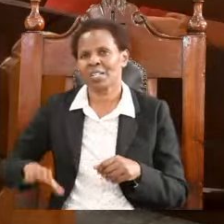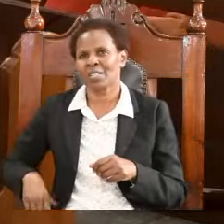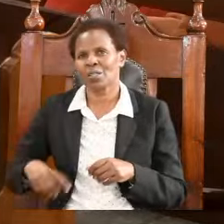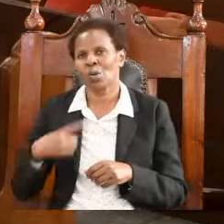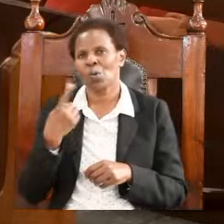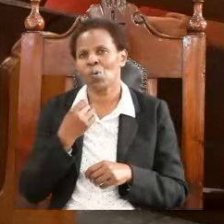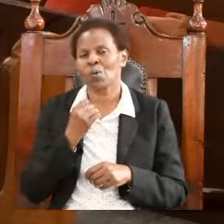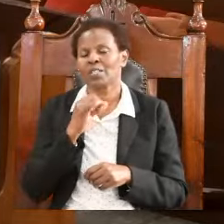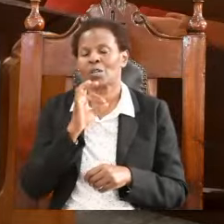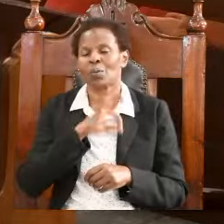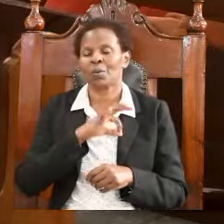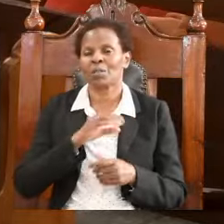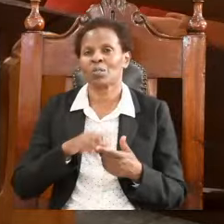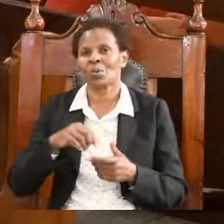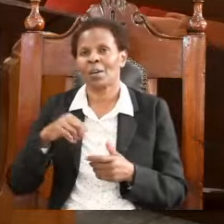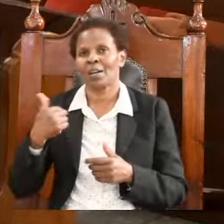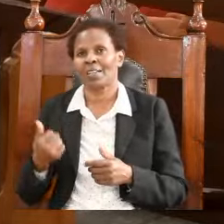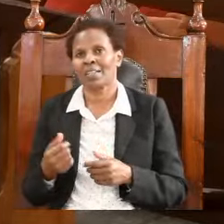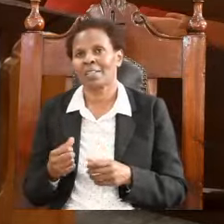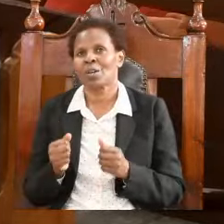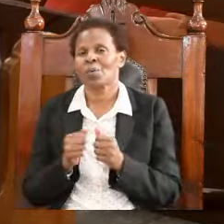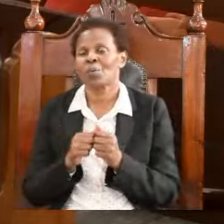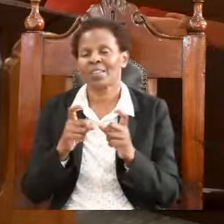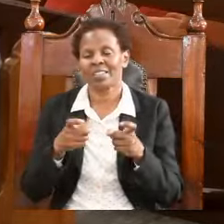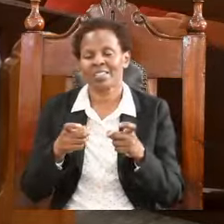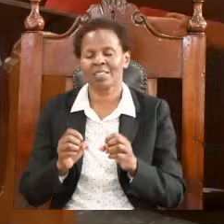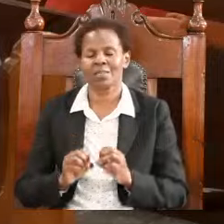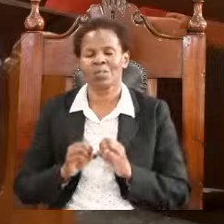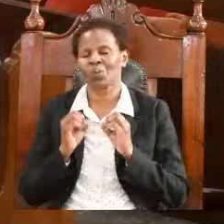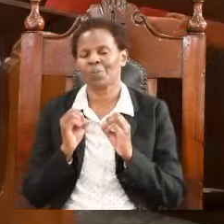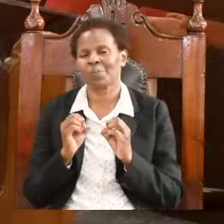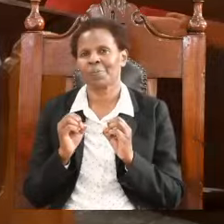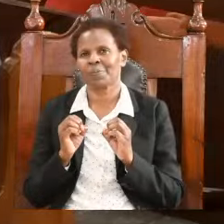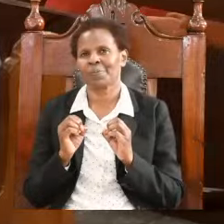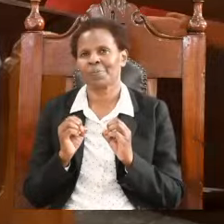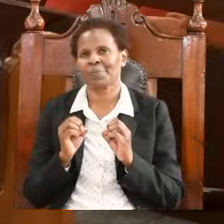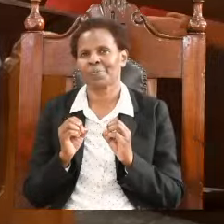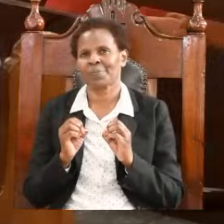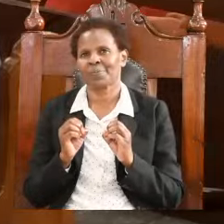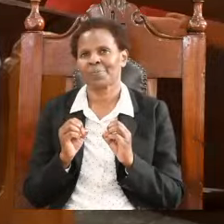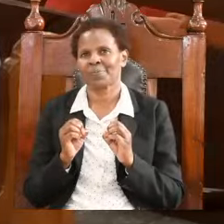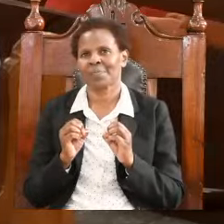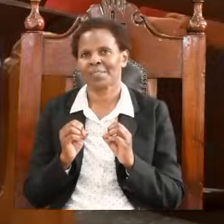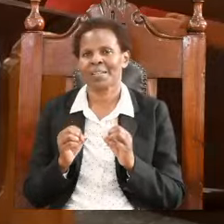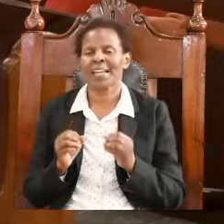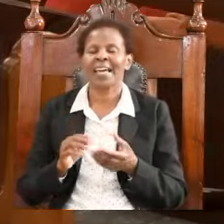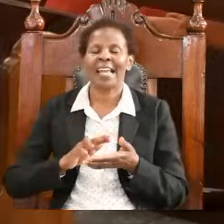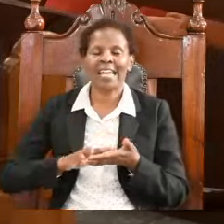na uguni wi na mehia tero ucio ungi turerwo twirire